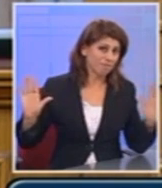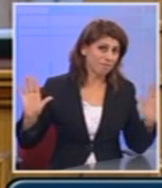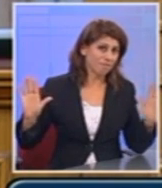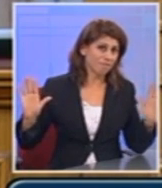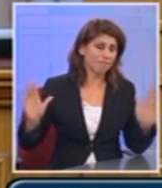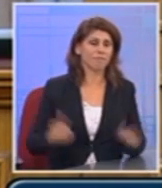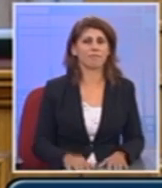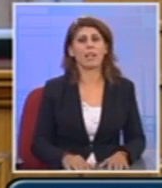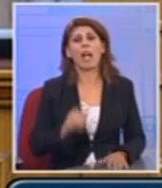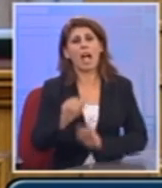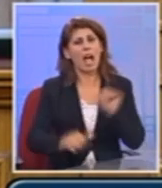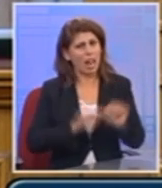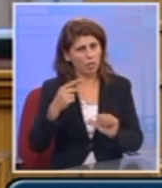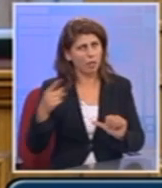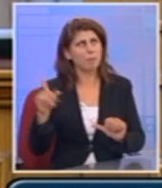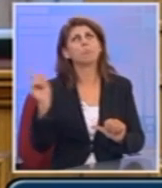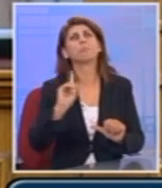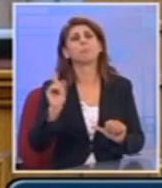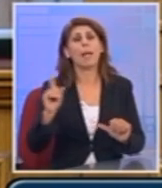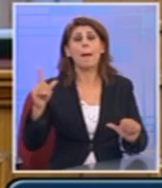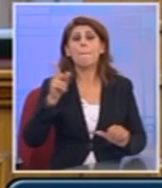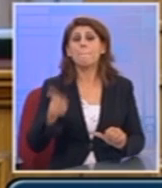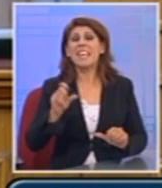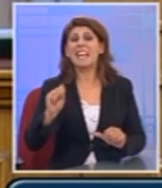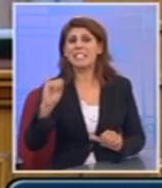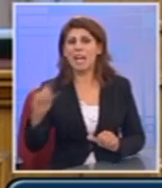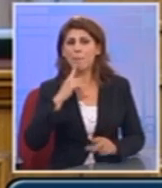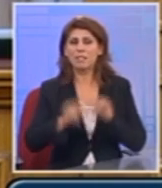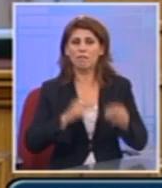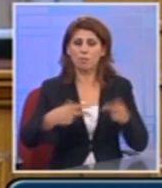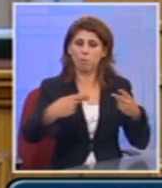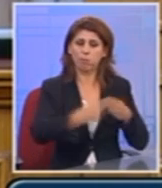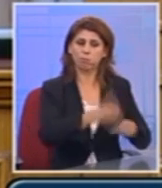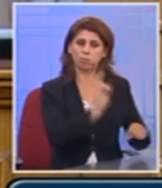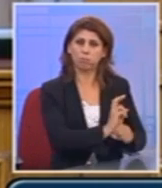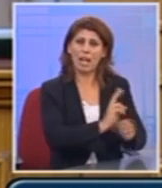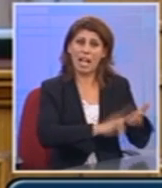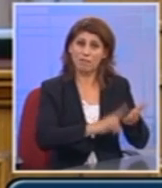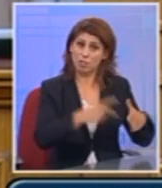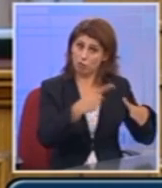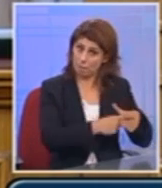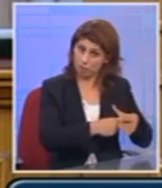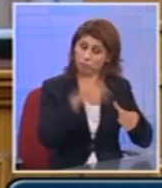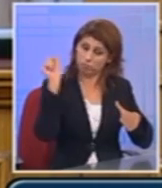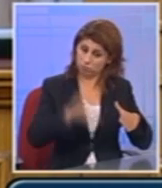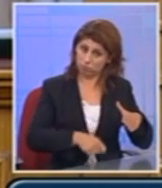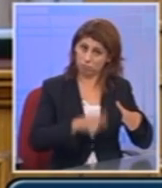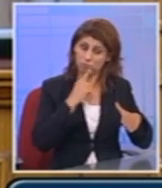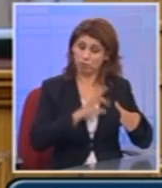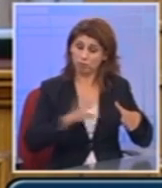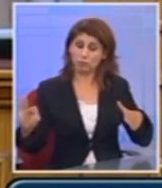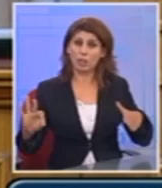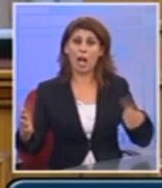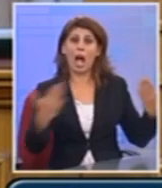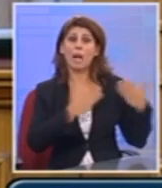θέμα το psi ψηφίστηκε για να κουρευτούν τα αποθεματικά και των ασφαλιστικών ταμείων με τη διαβεβαίωση του